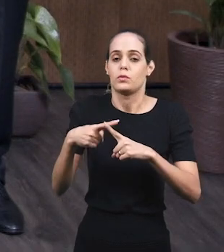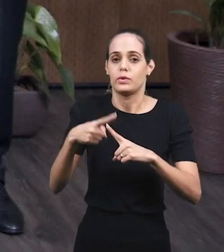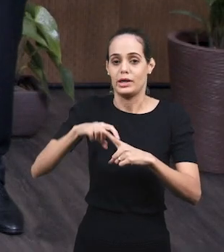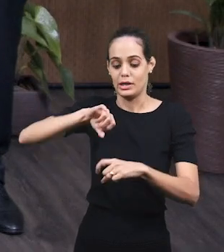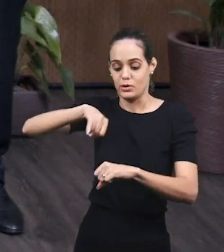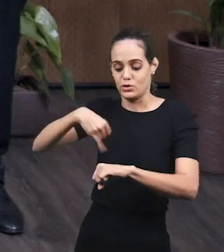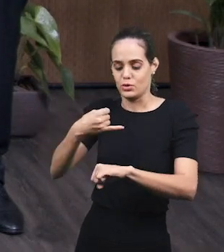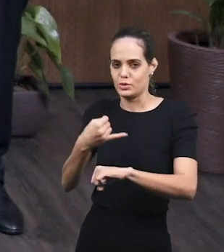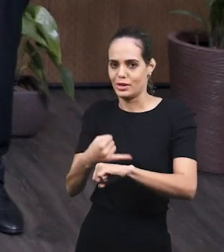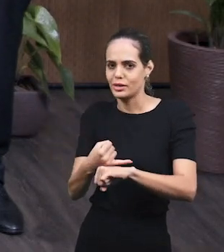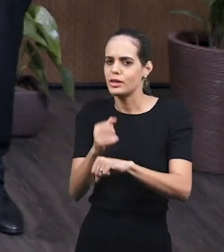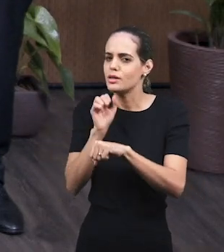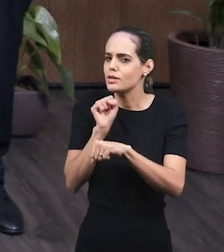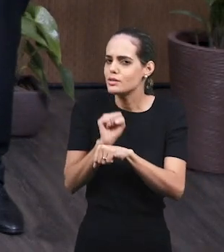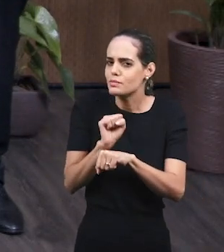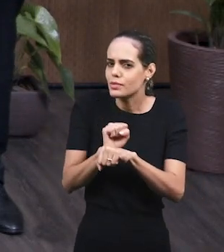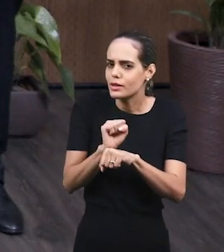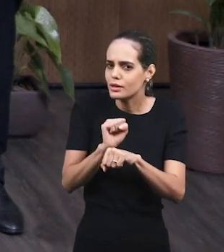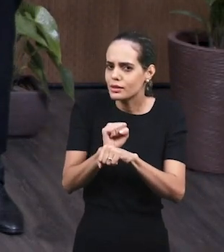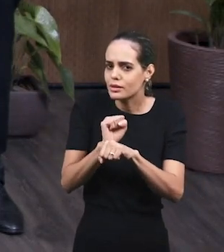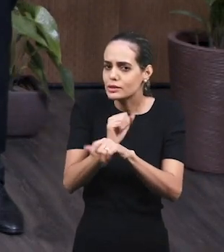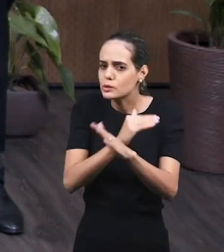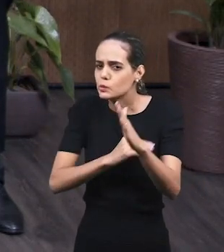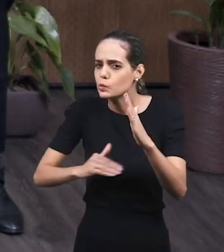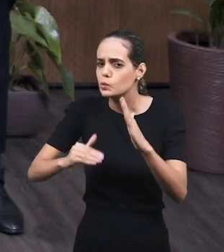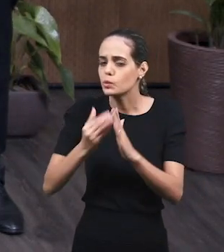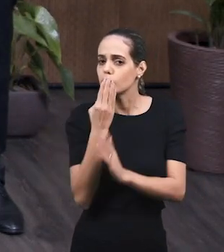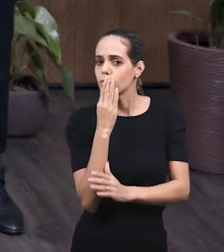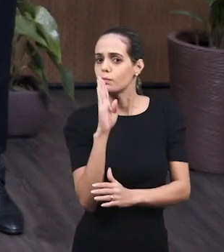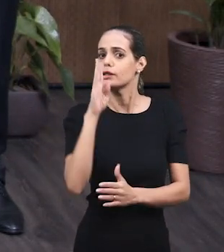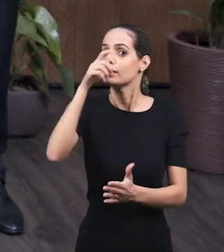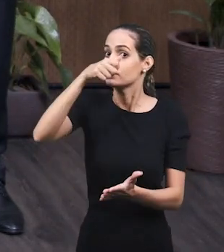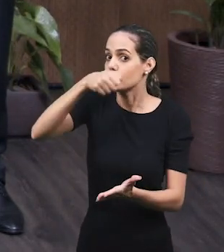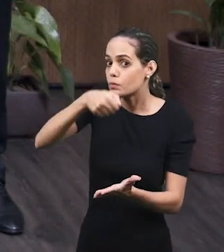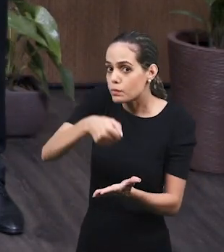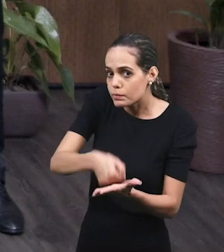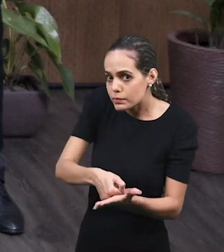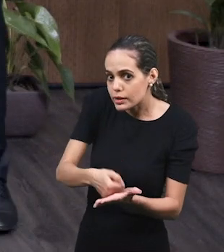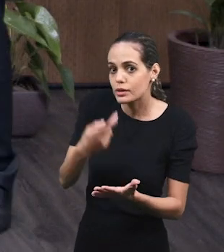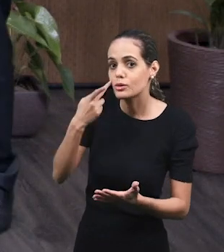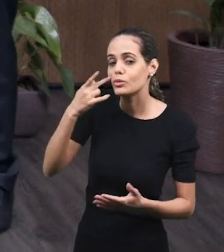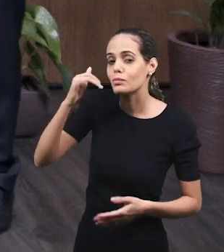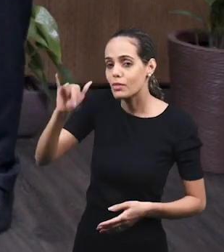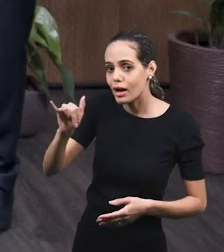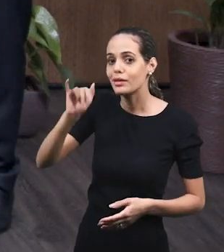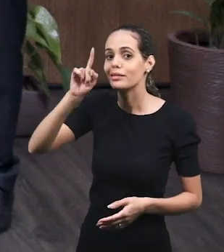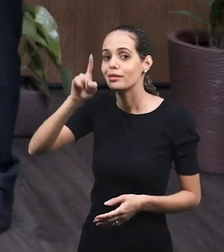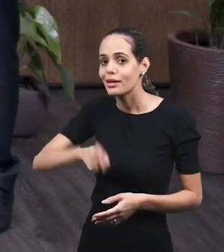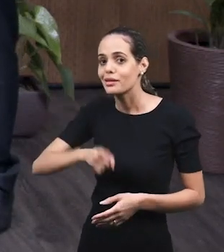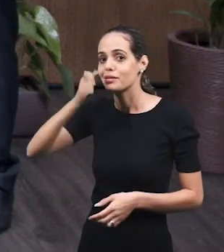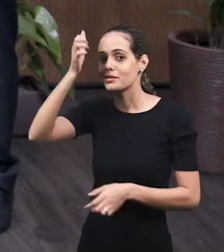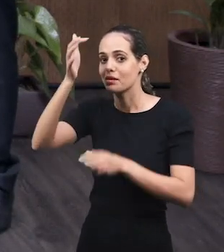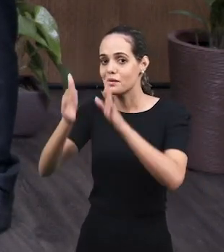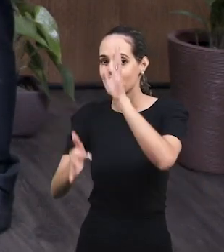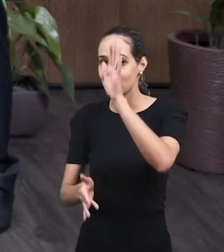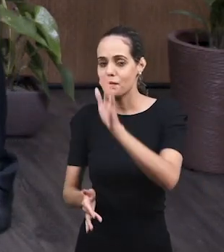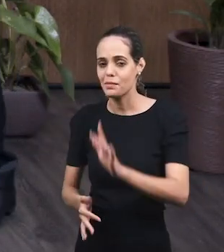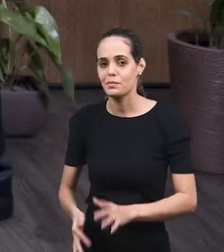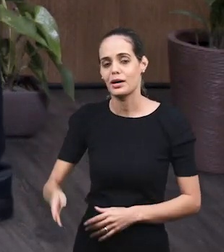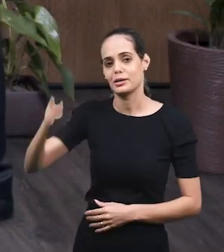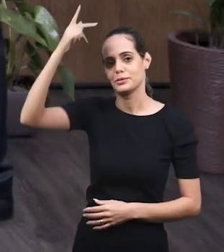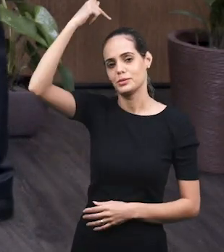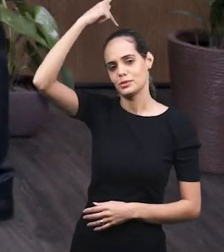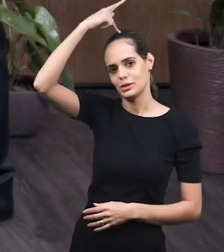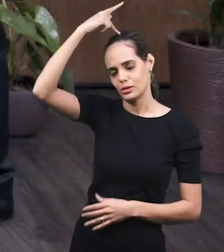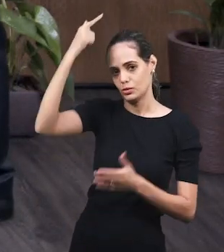dans la communion, parce que ils devraient être à Jérusalem en attendant l'accomplissement de la